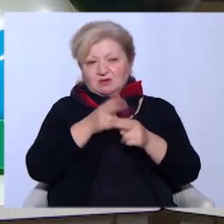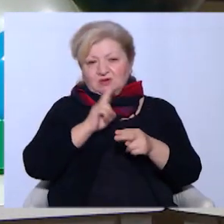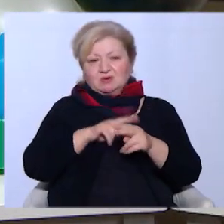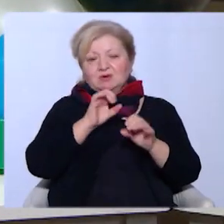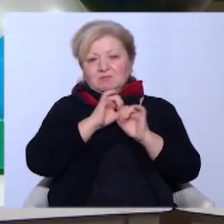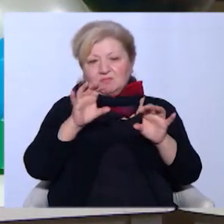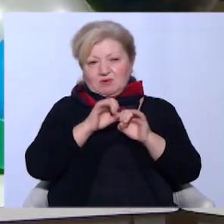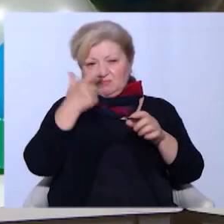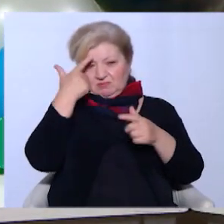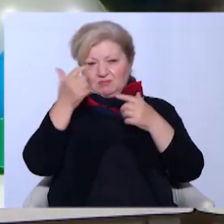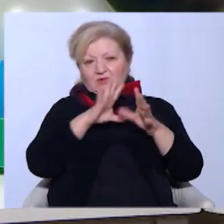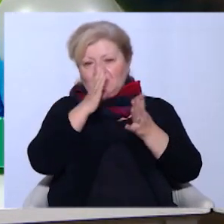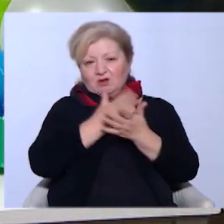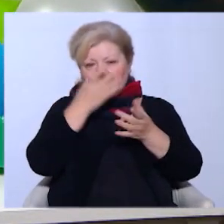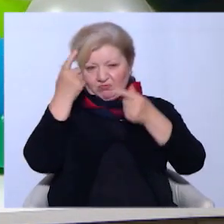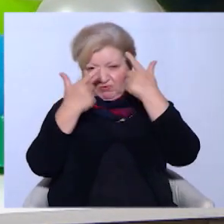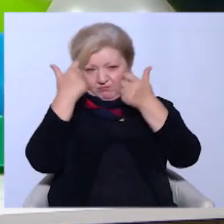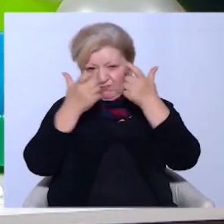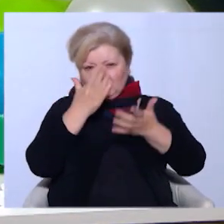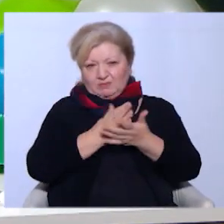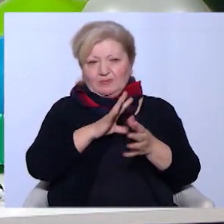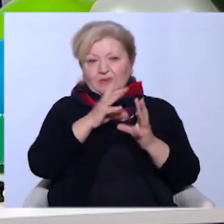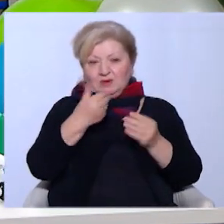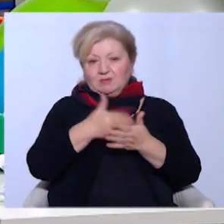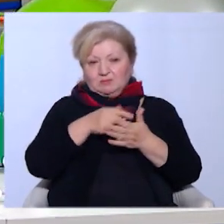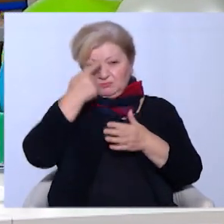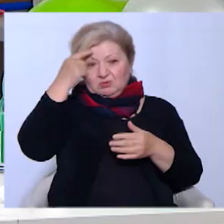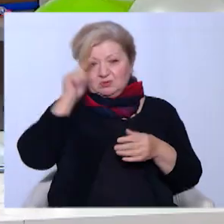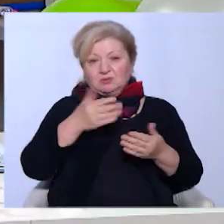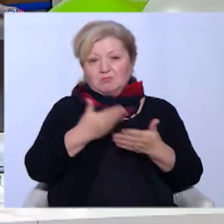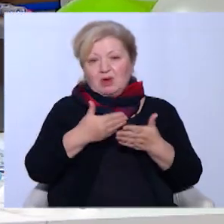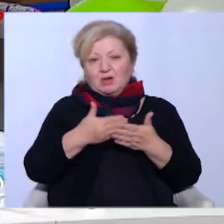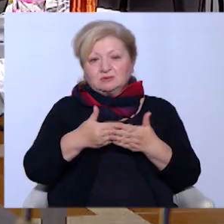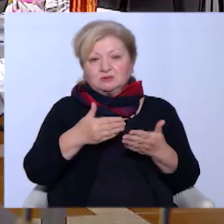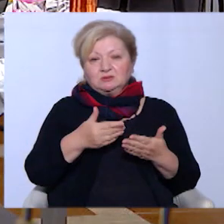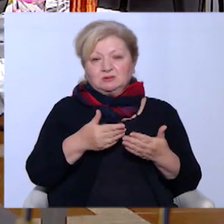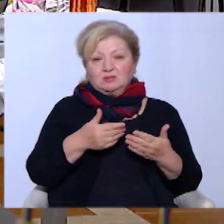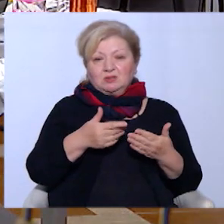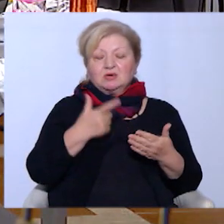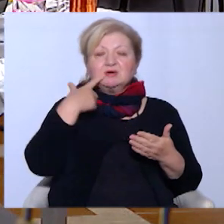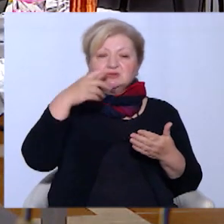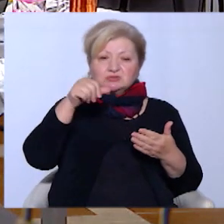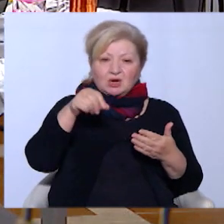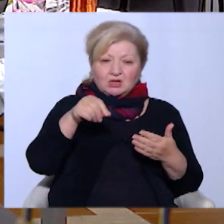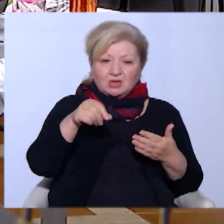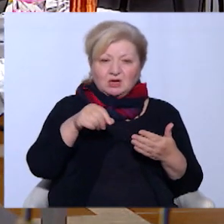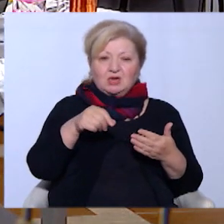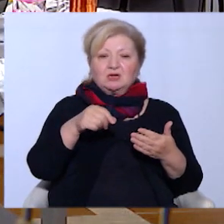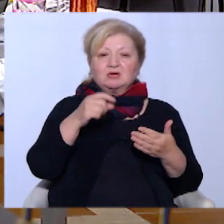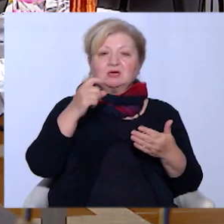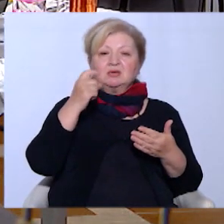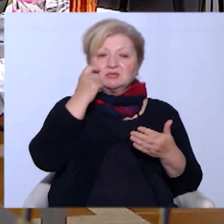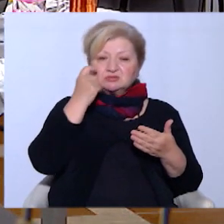ბევრი ინფორმაცია გაქვს. იცოდი, რომ ისეთი ნივთიერებები, როგორიც არის შაქარი,